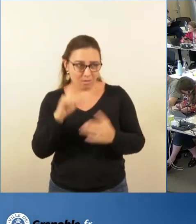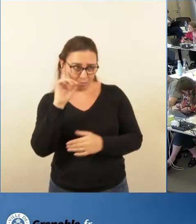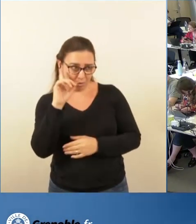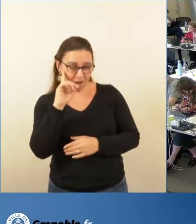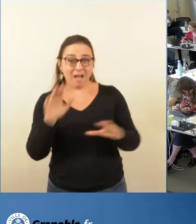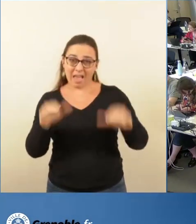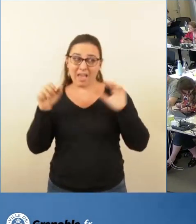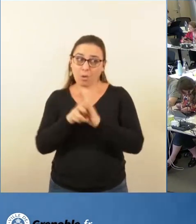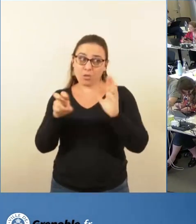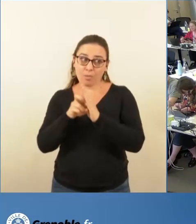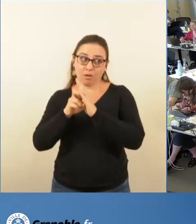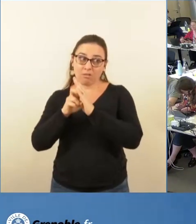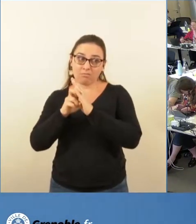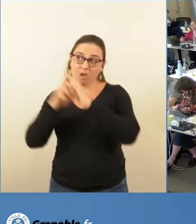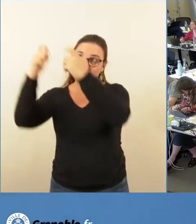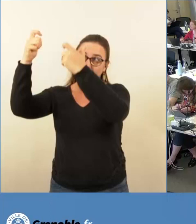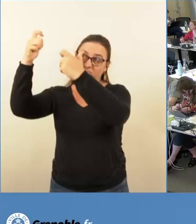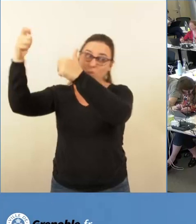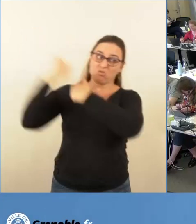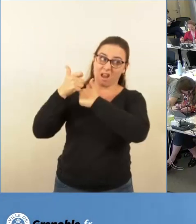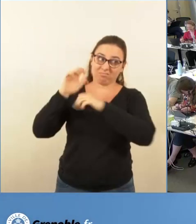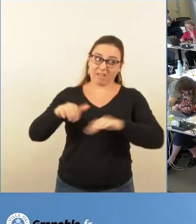éviter que Grenoble ne soit mis sous tutelle